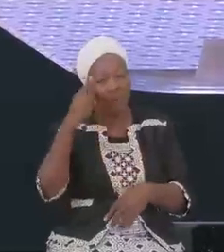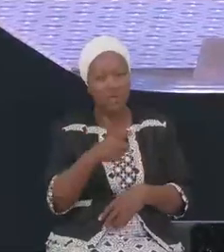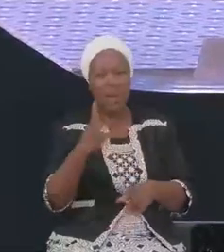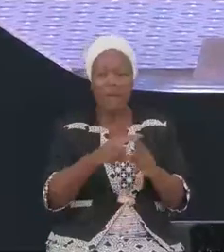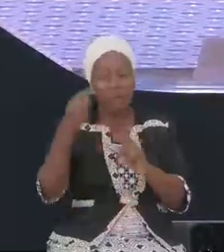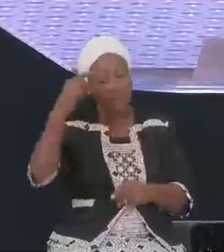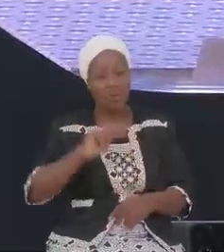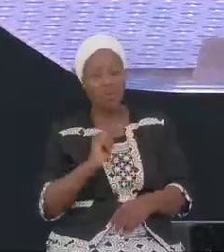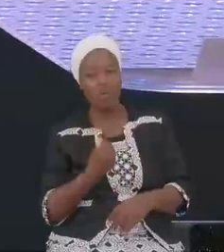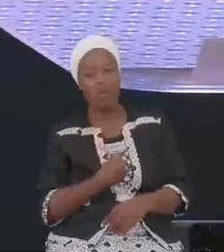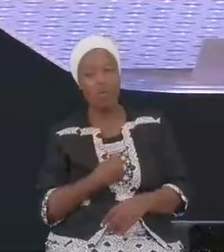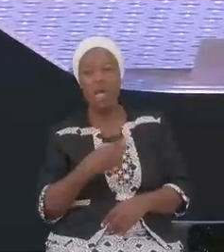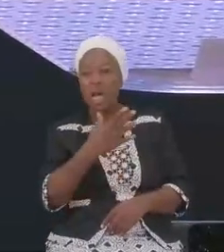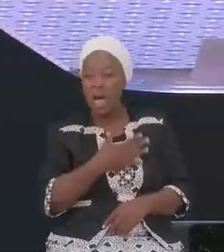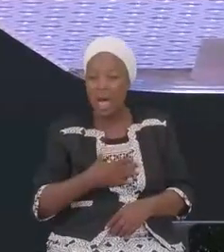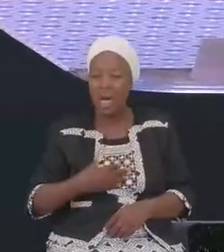pour nous.